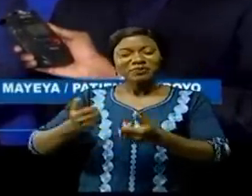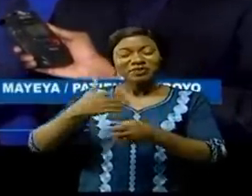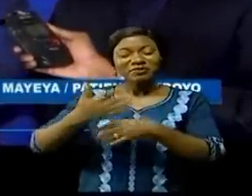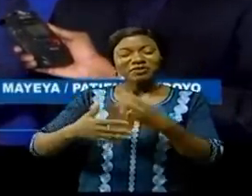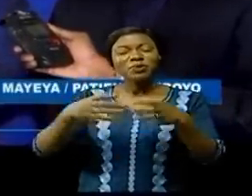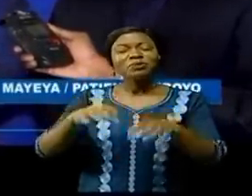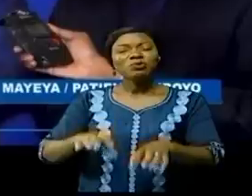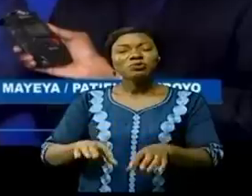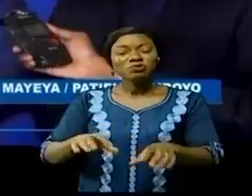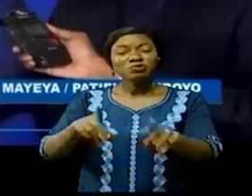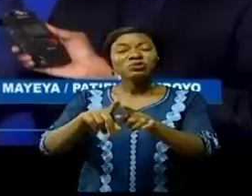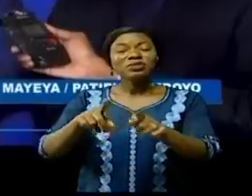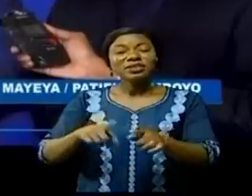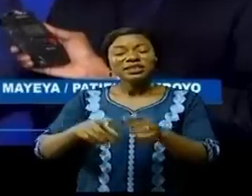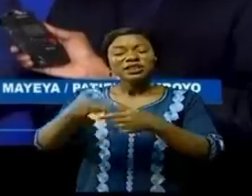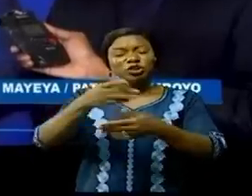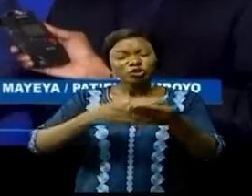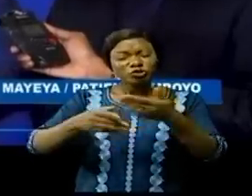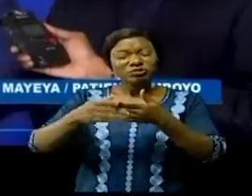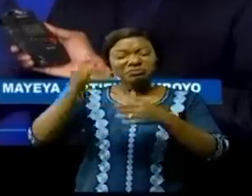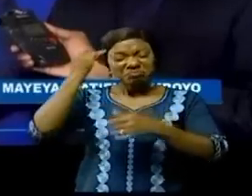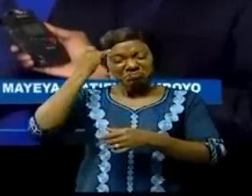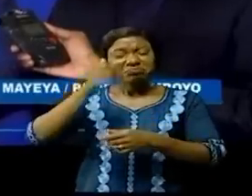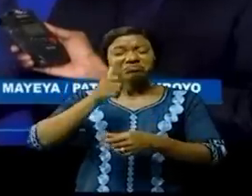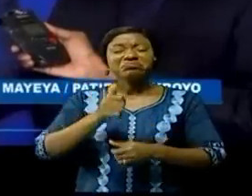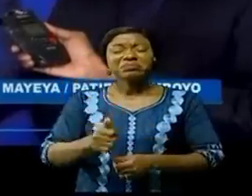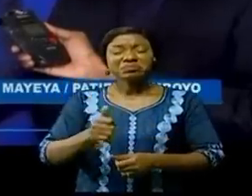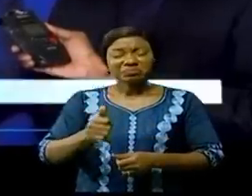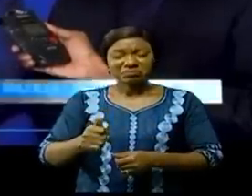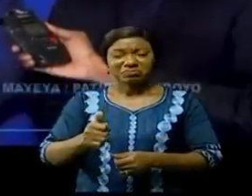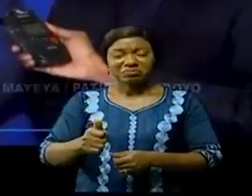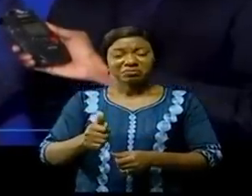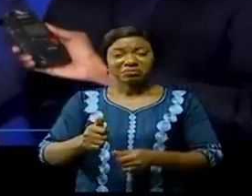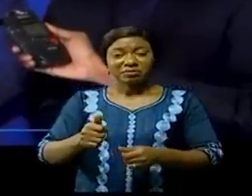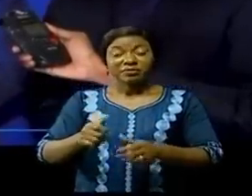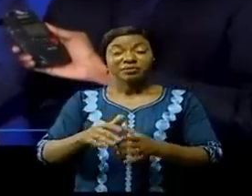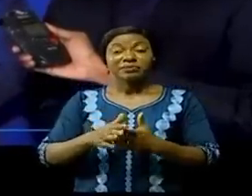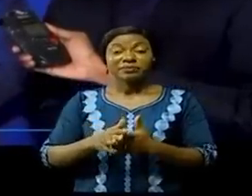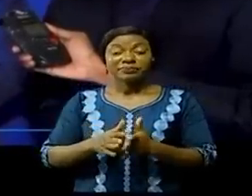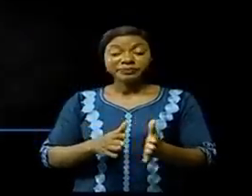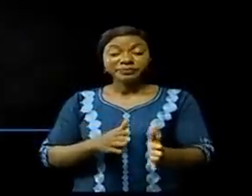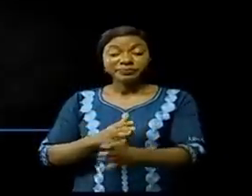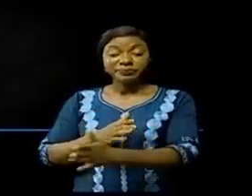c'était vraiment un échange très fructueux et très constructif et très positif.